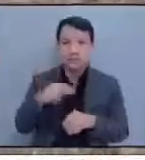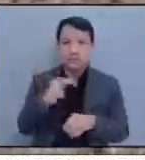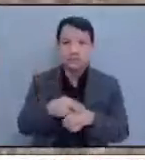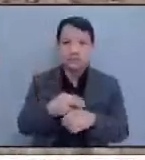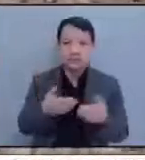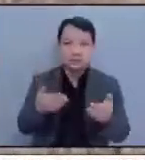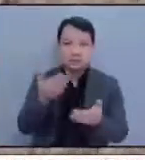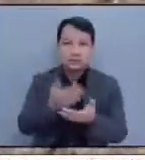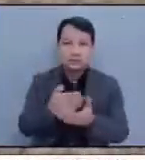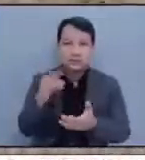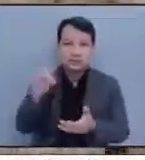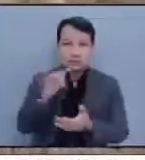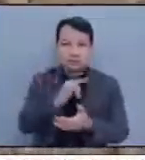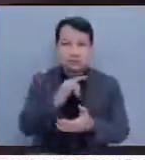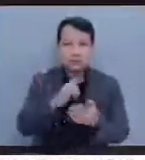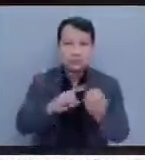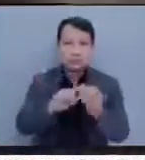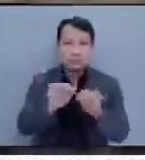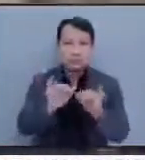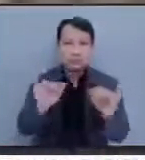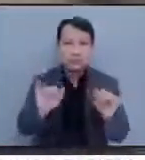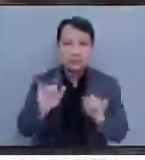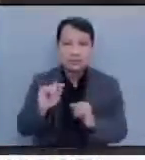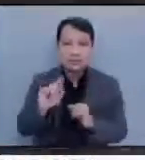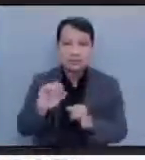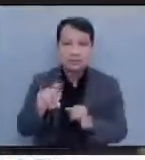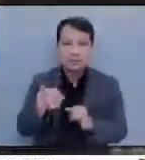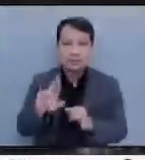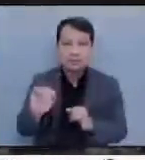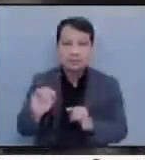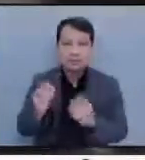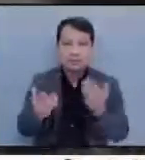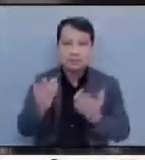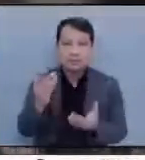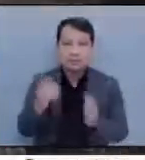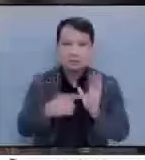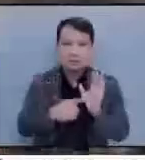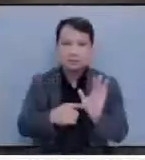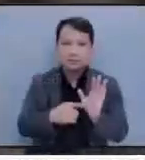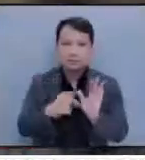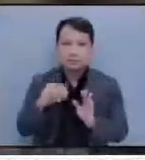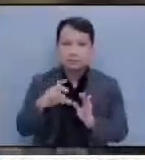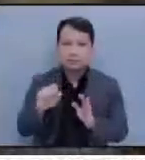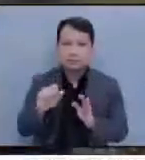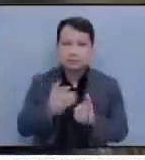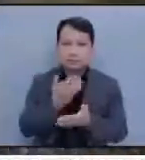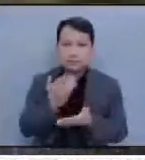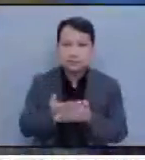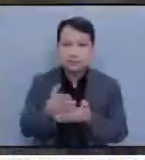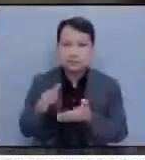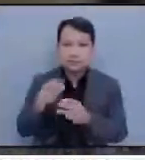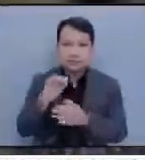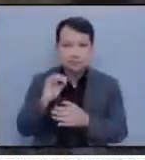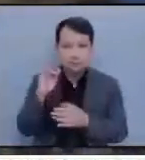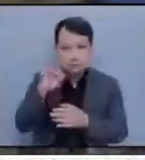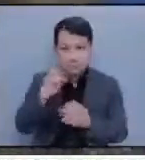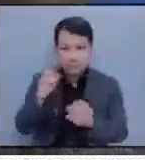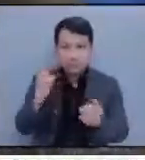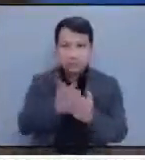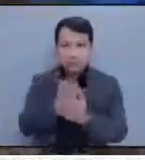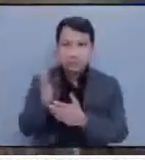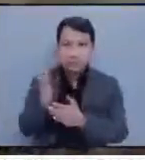eroplano. 3 naman sa crew ng Tara Air ay mga Nepali nationals. Lumabas sa inisyal na investigasyon na patungo sa bayan